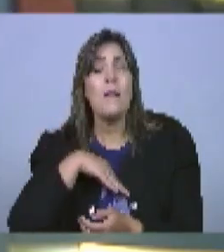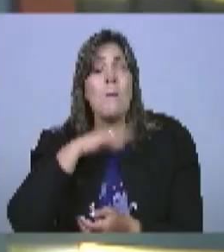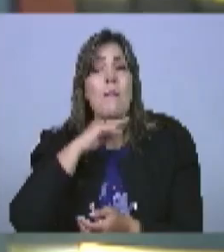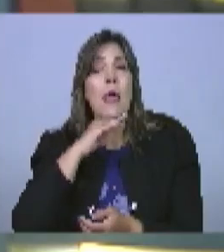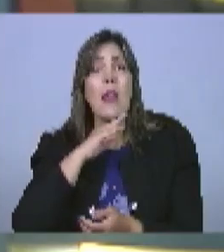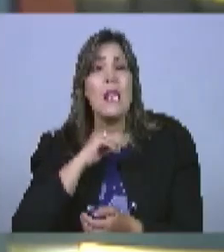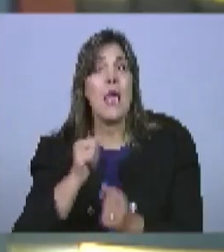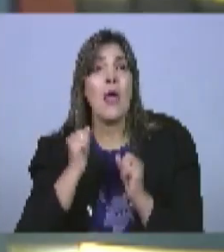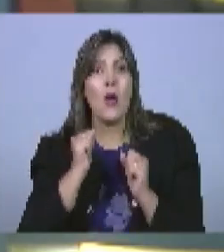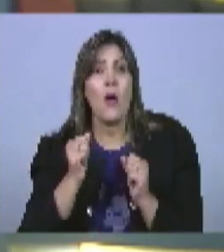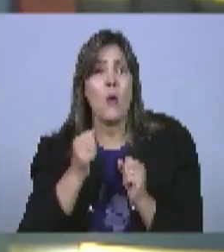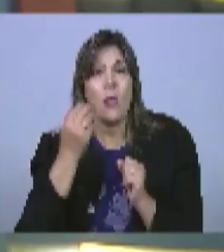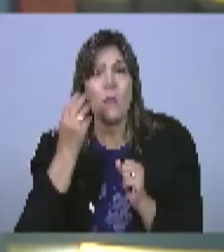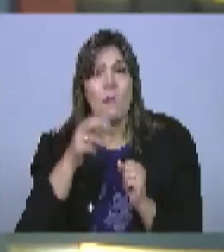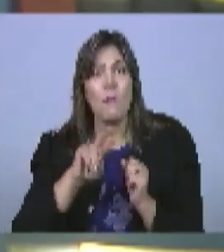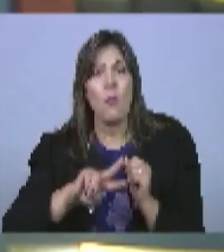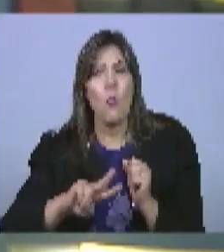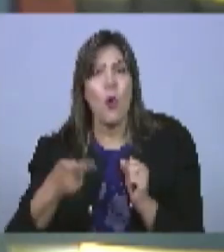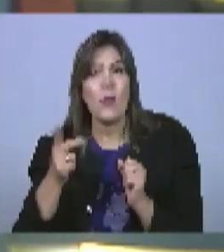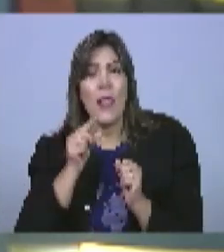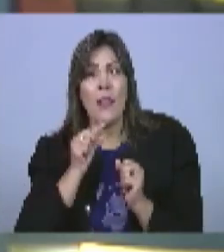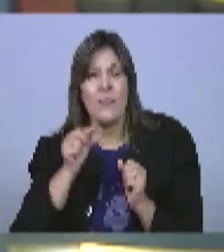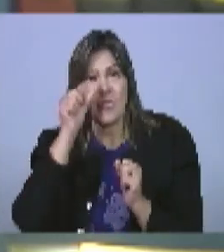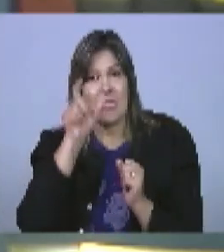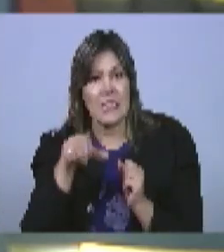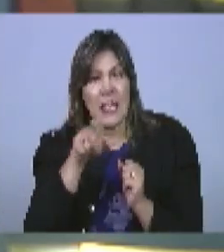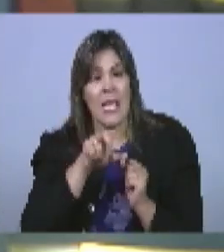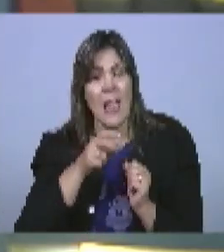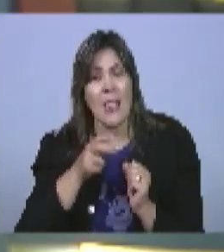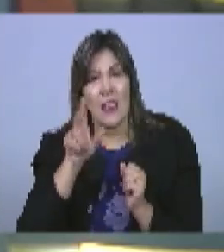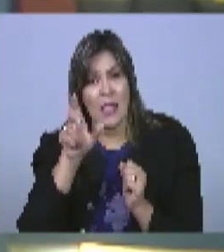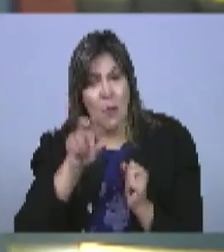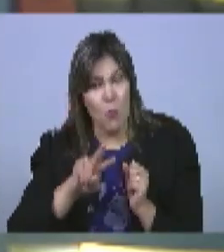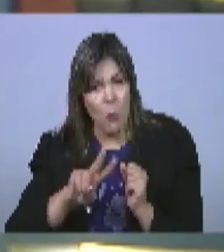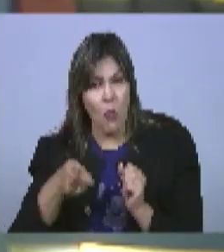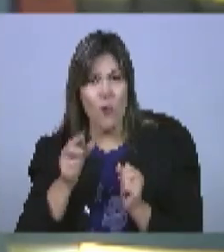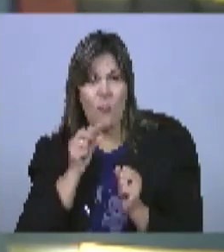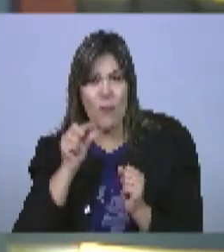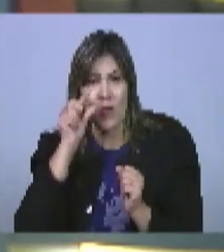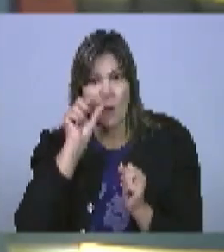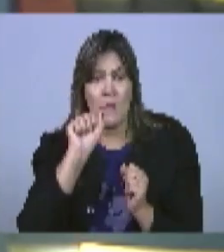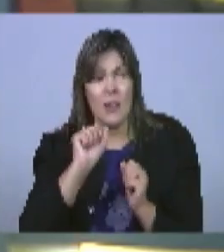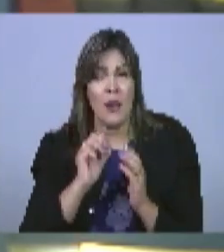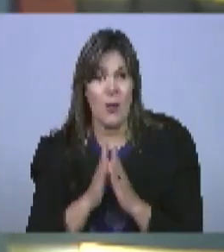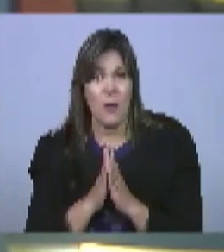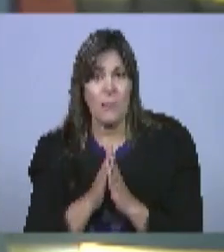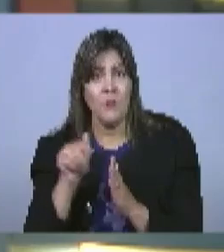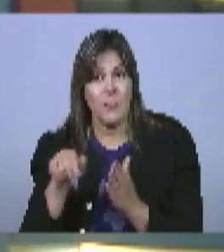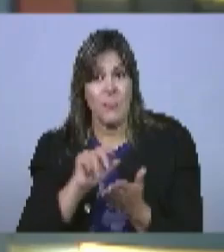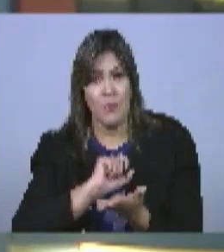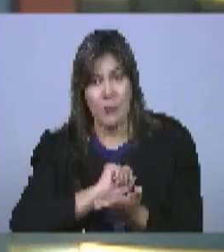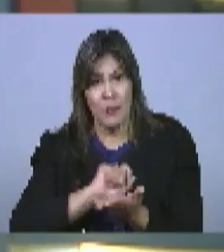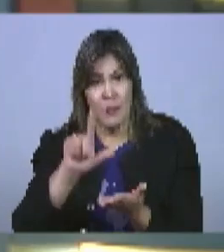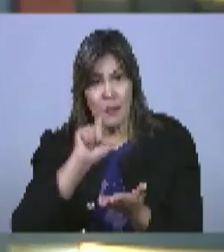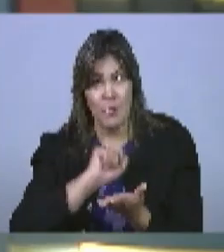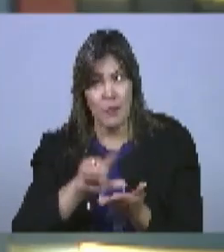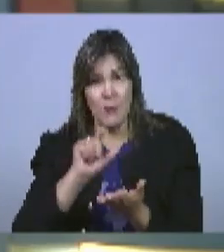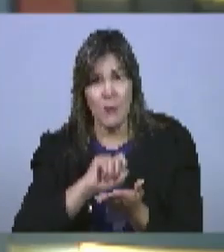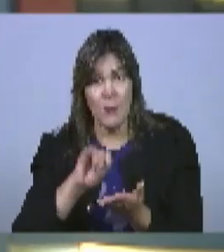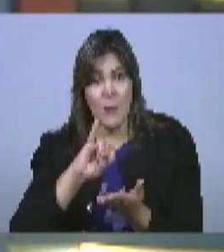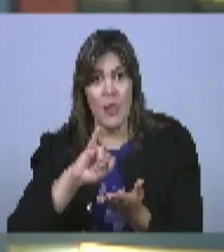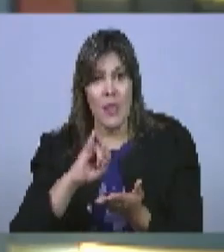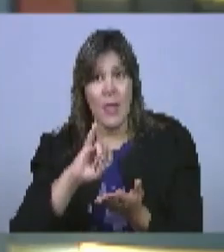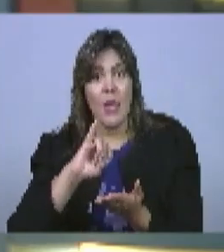تجاه المختلف دينيا يعني في رسائل الامام حسن